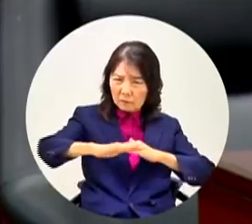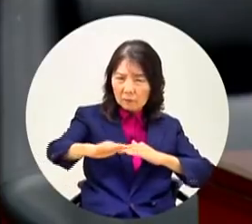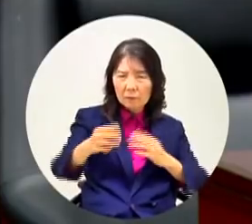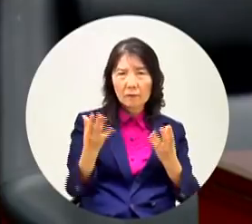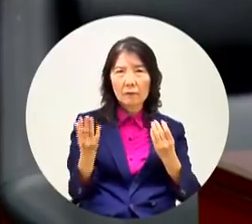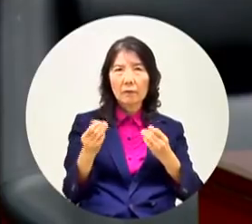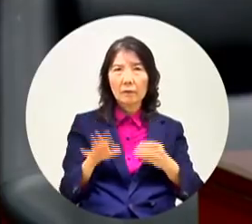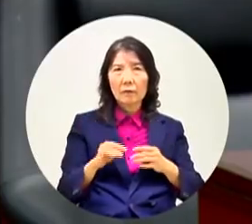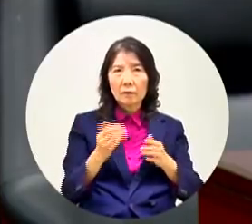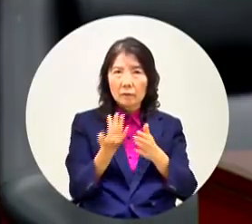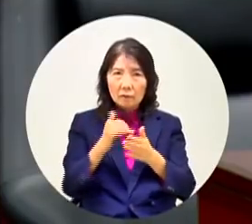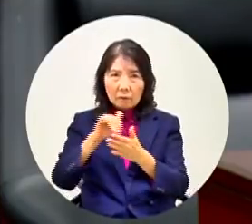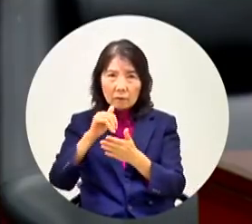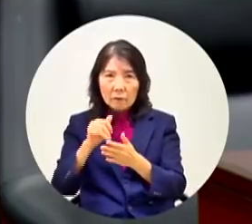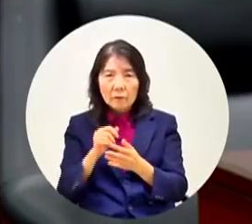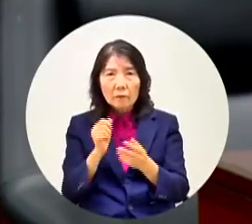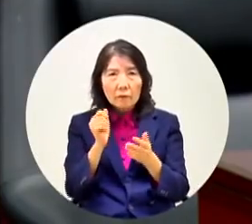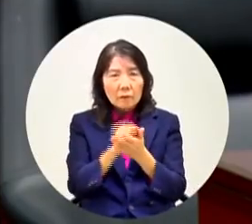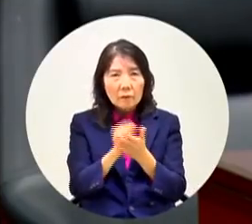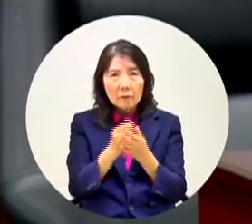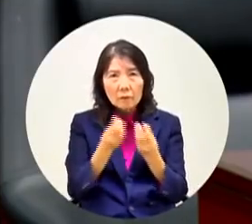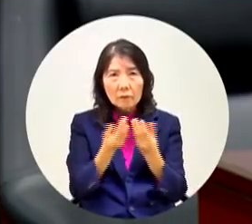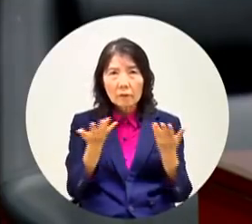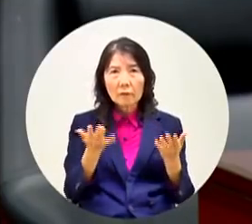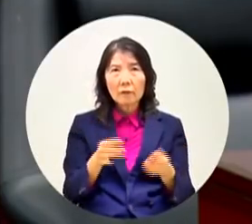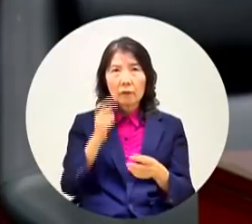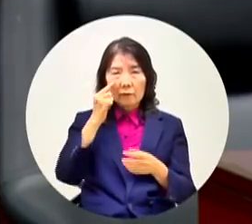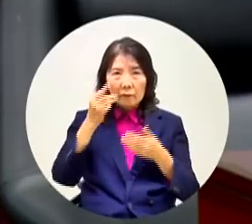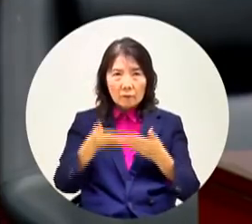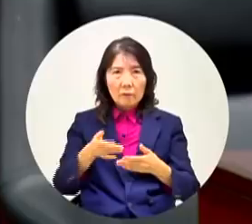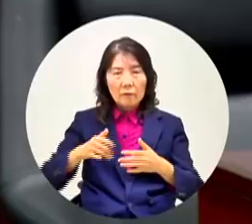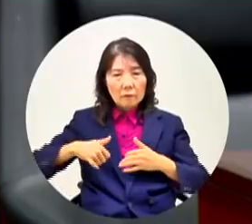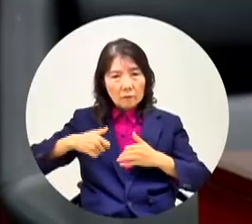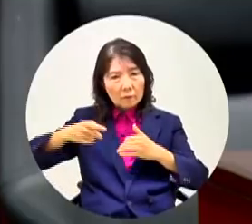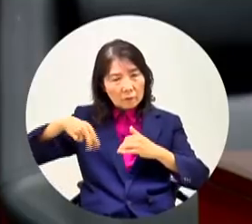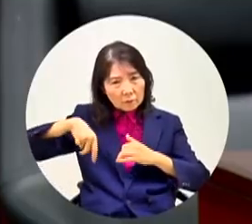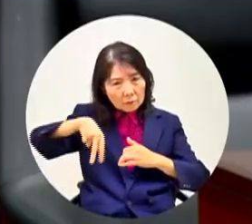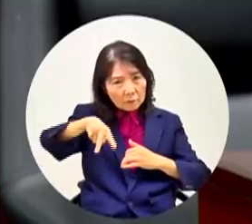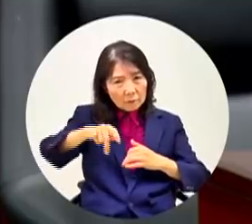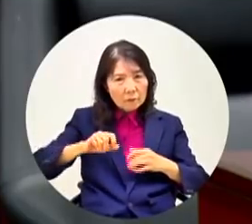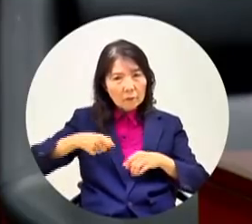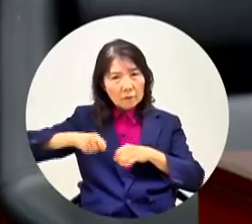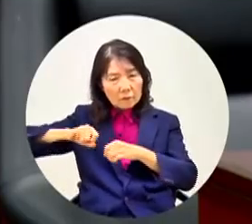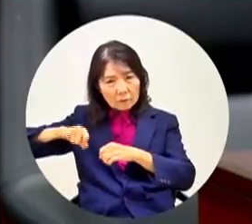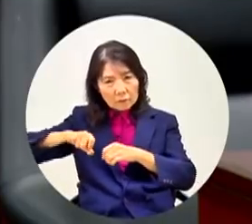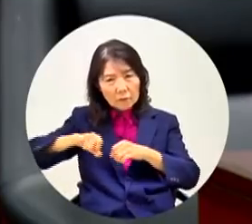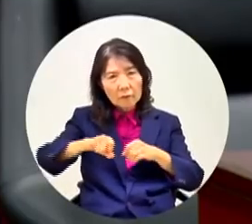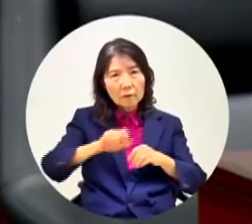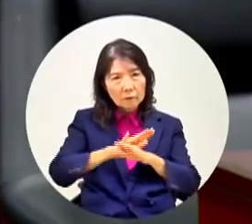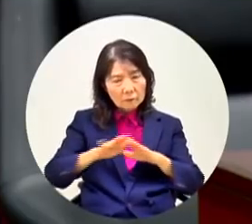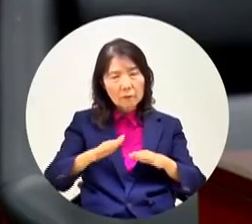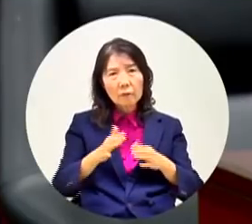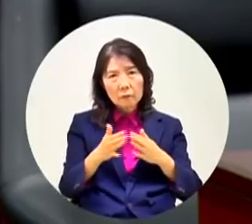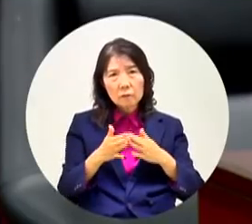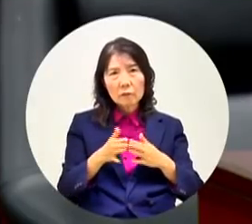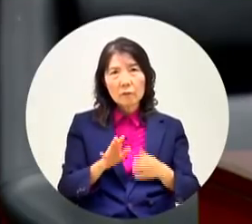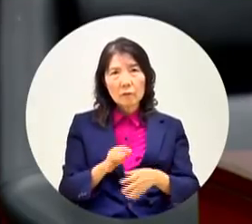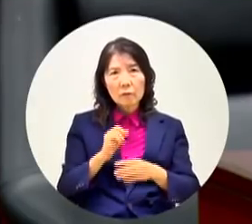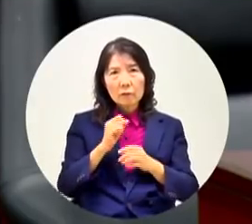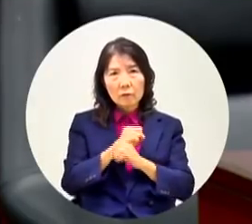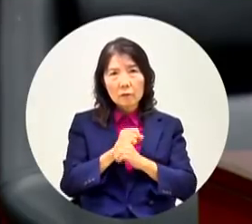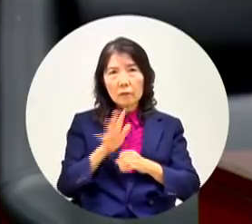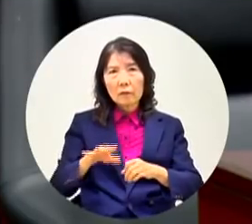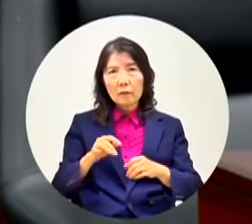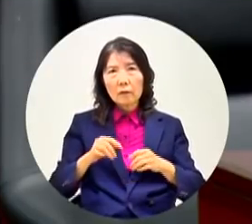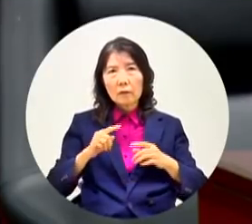们要预算怎样去编列，要重视这个用路人他在停车的 当中，啊，咱中仑有几座